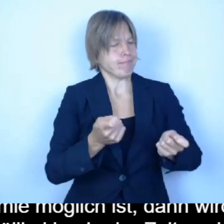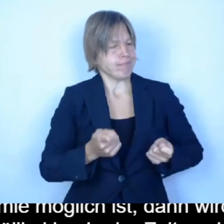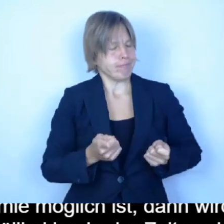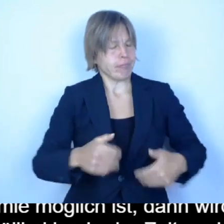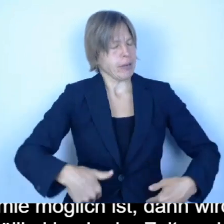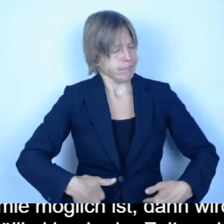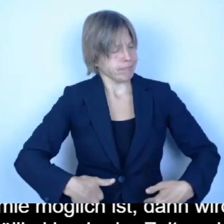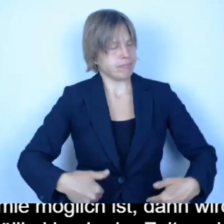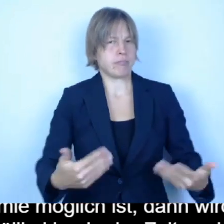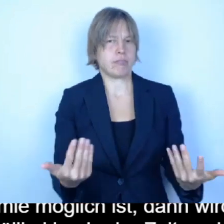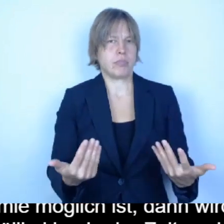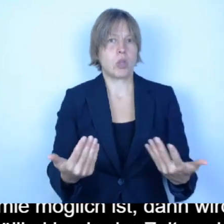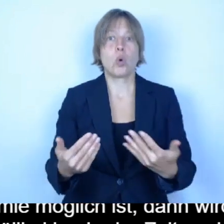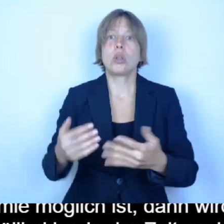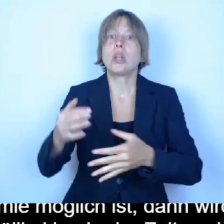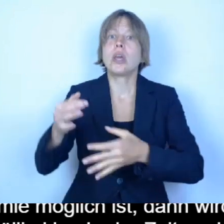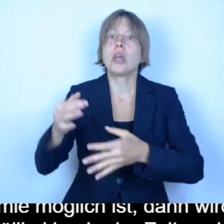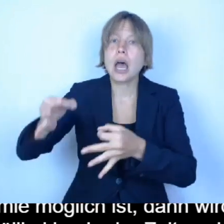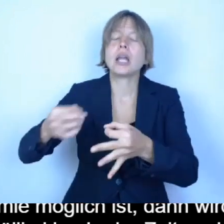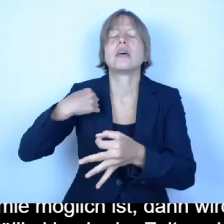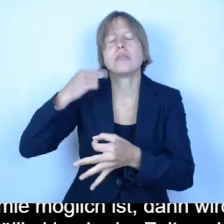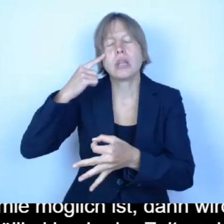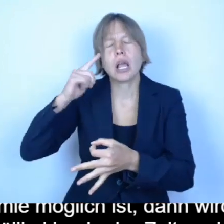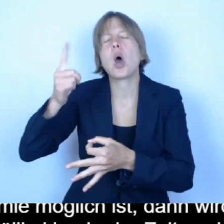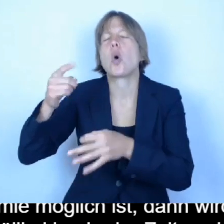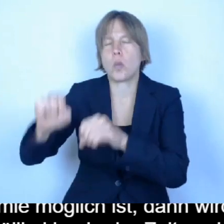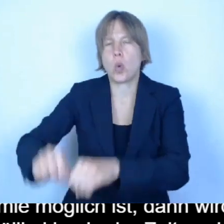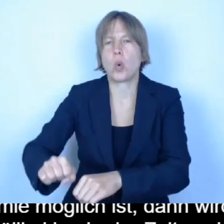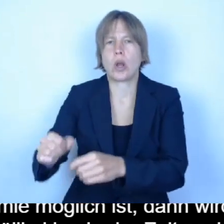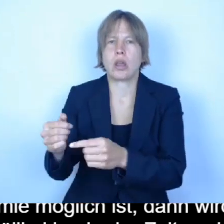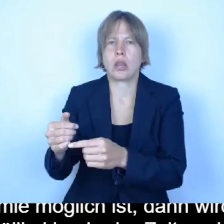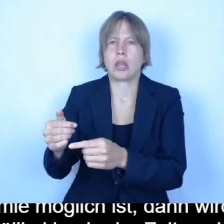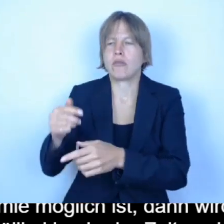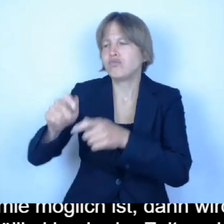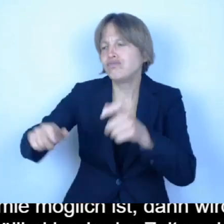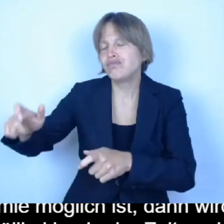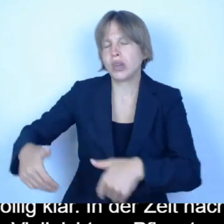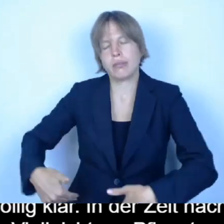bei anderen Kulturveranstaltungen. Was allerdings wichtig ist, Hygiene ja,